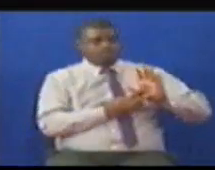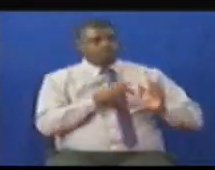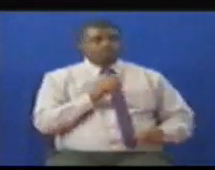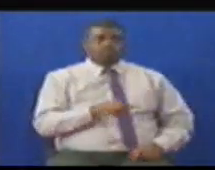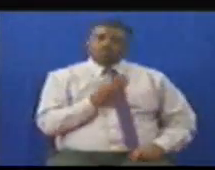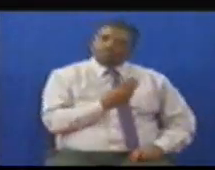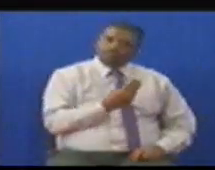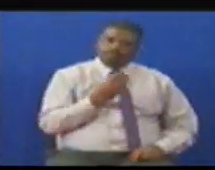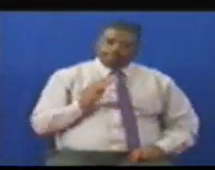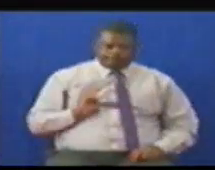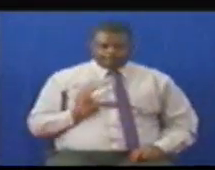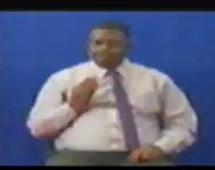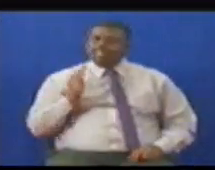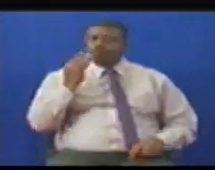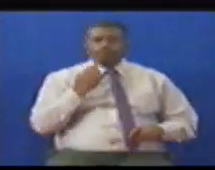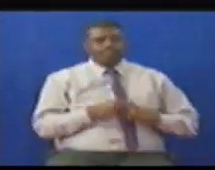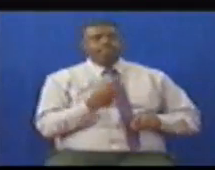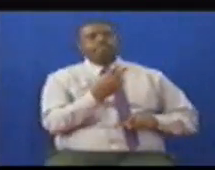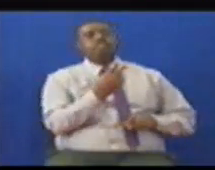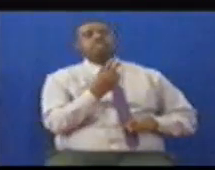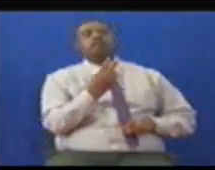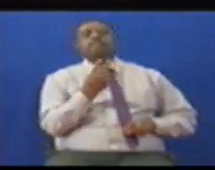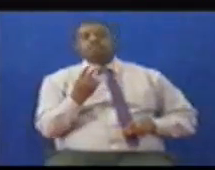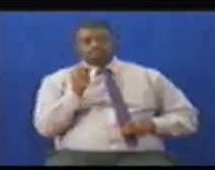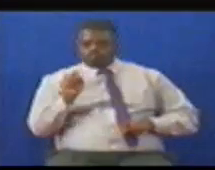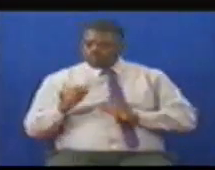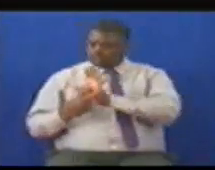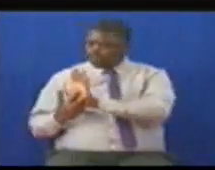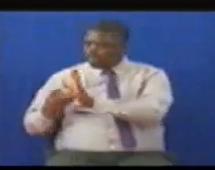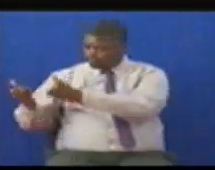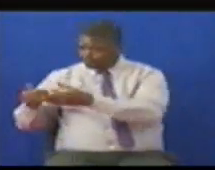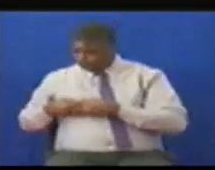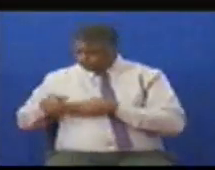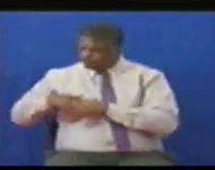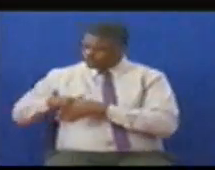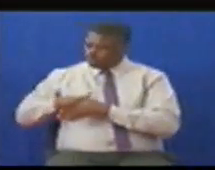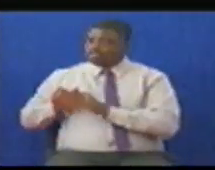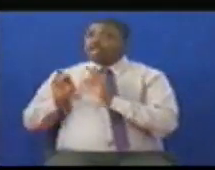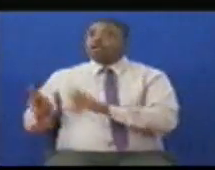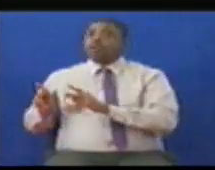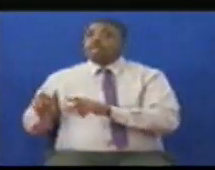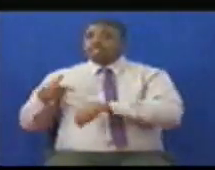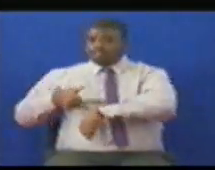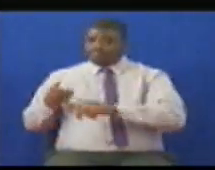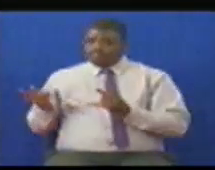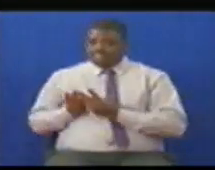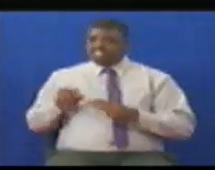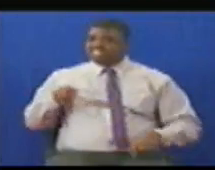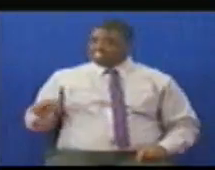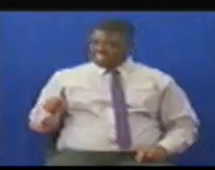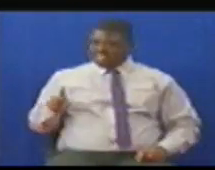na shilingi bilioni 292.7 zilizopokelewa kwa ajili ya matumizi ya kawaida katika kipindi kama hicho katika mwaka wa